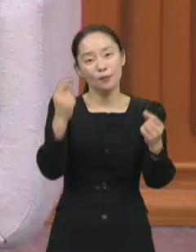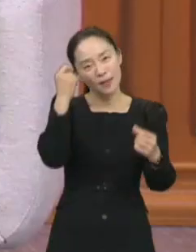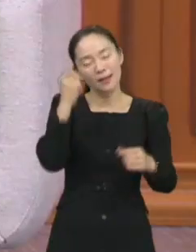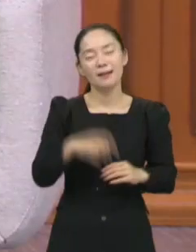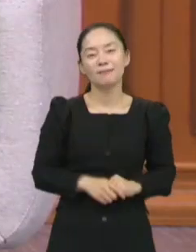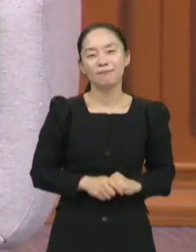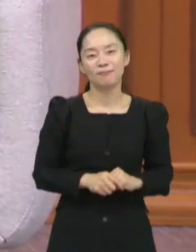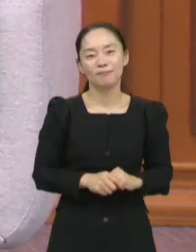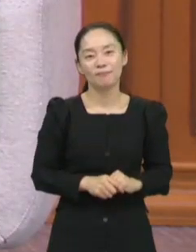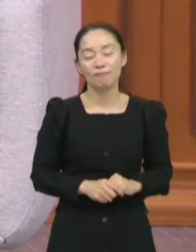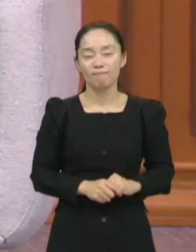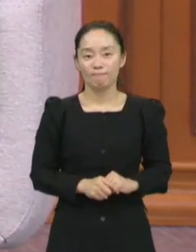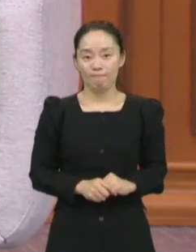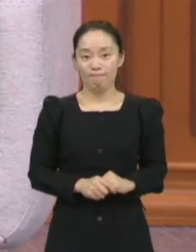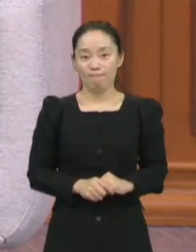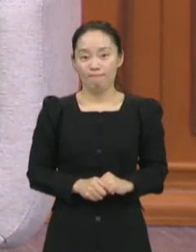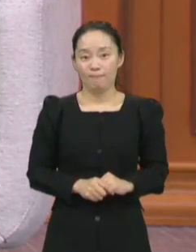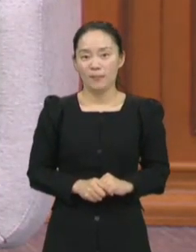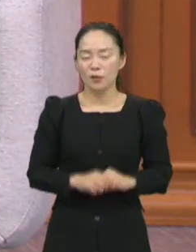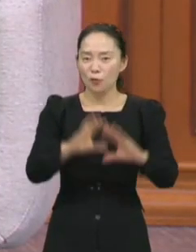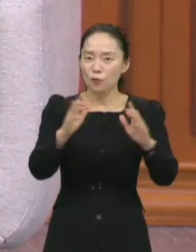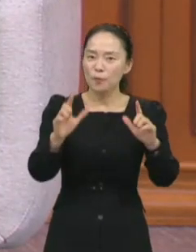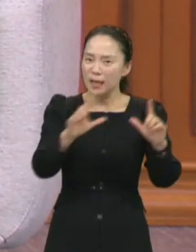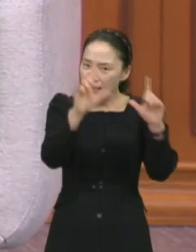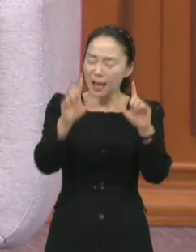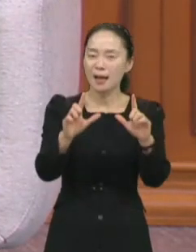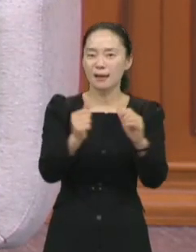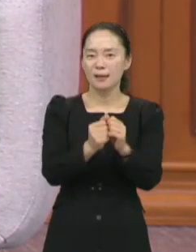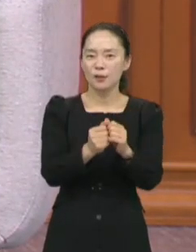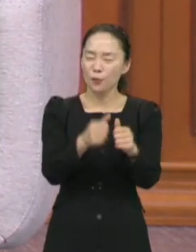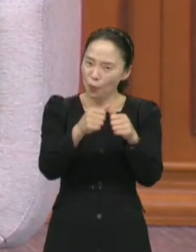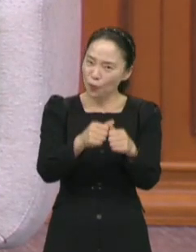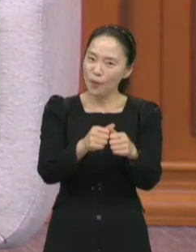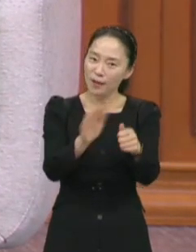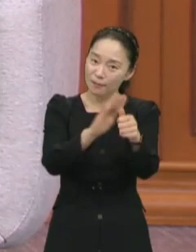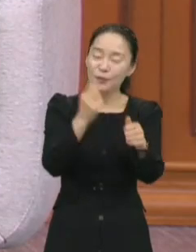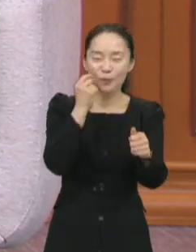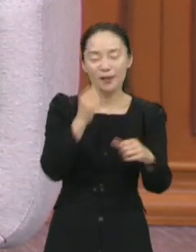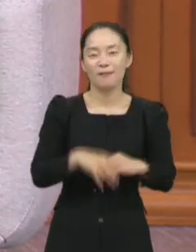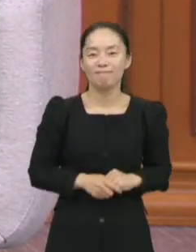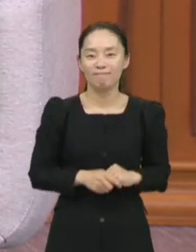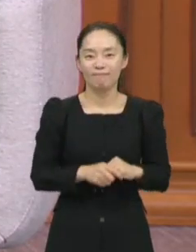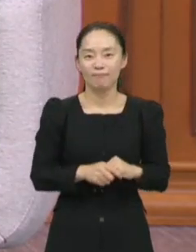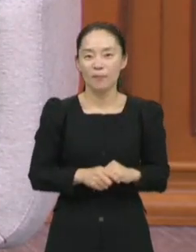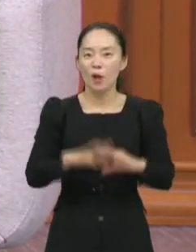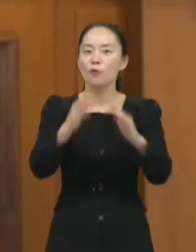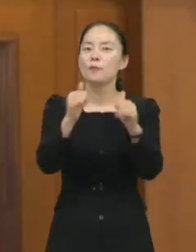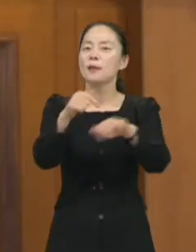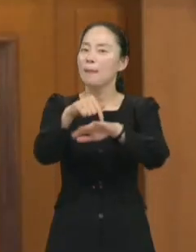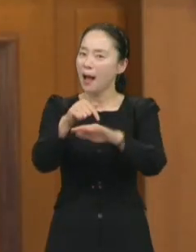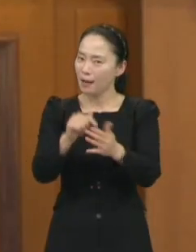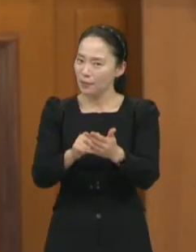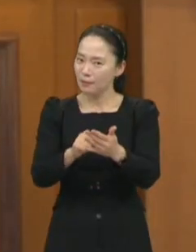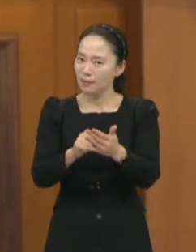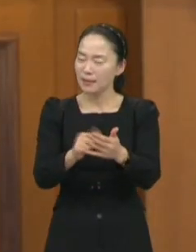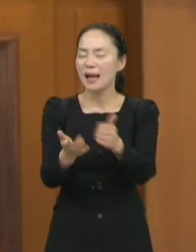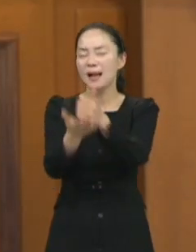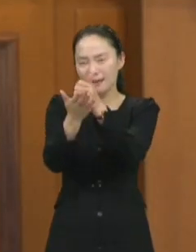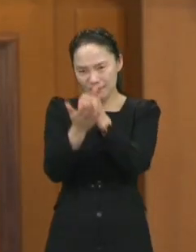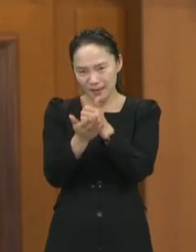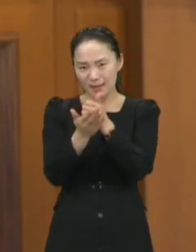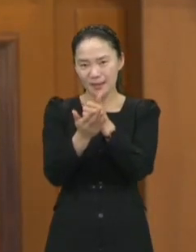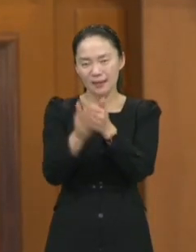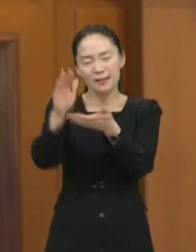생각합니다 저희들이 민생을 조금 더 꼼꼼하게 챙기지 못했고 또 민심을 잘 듣지